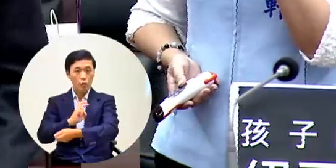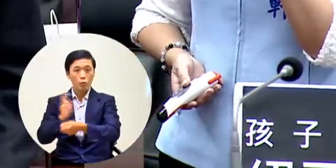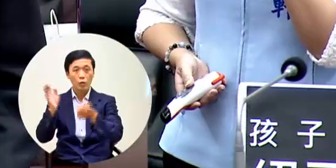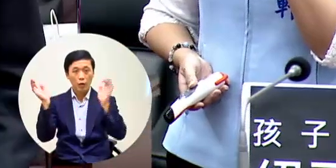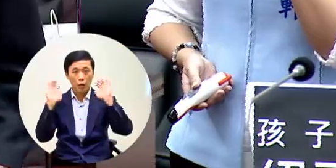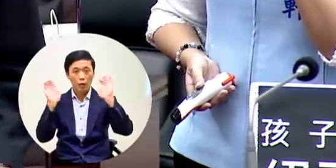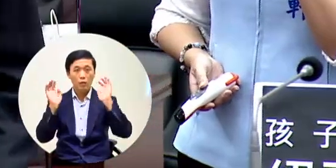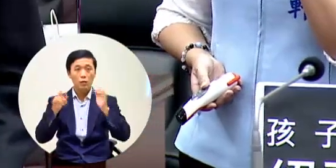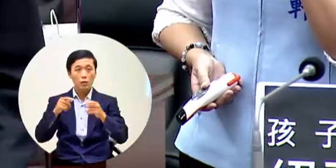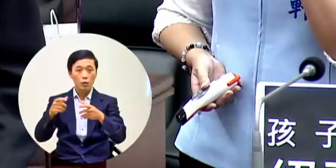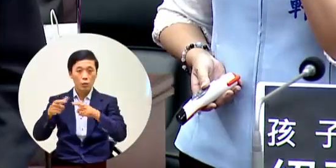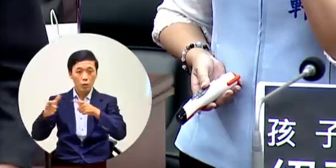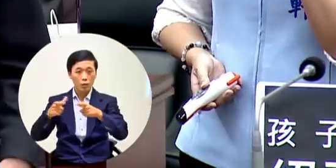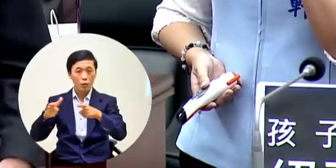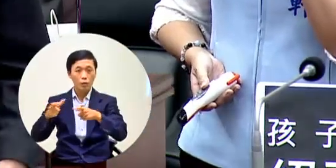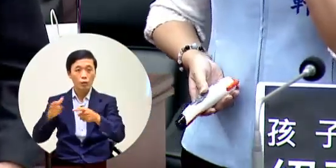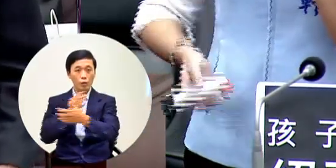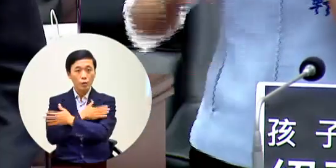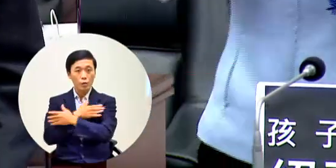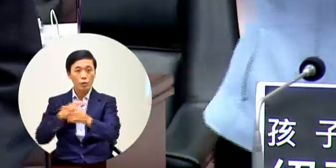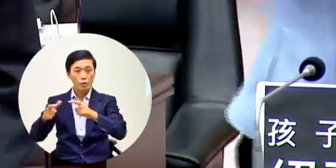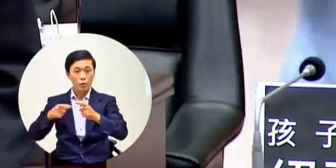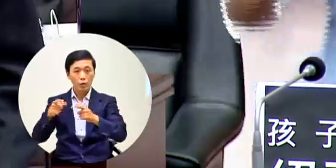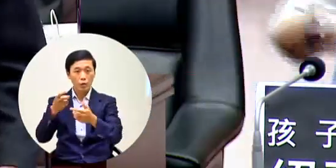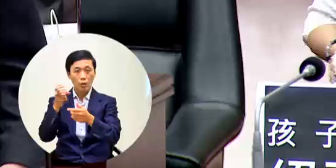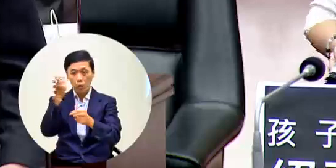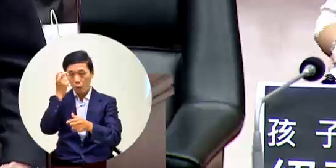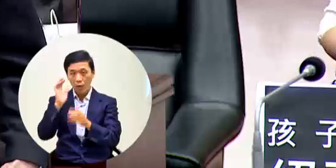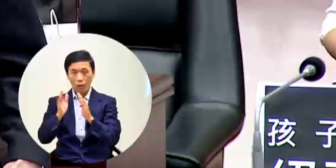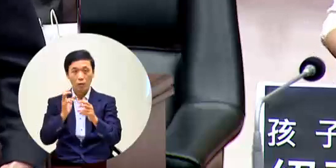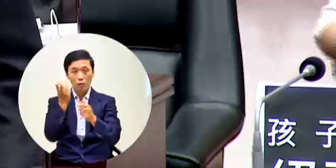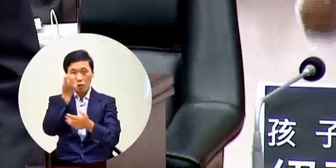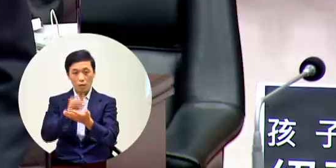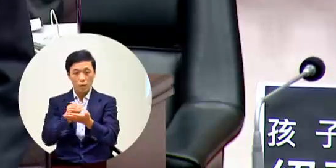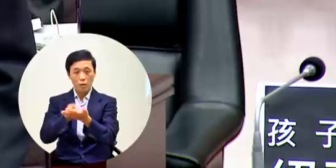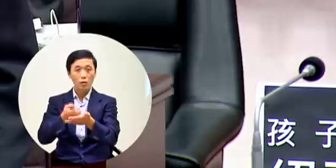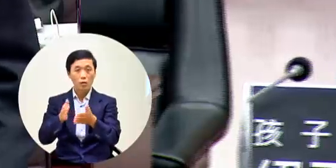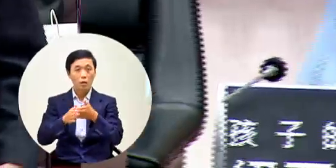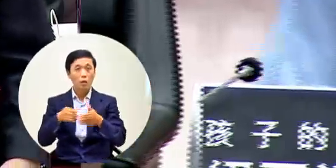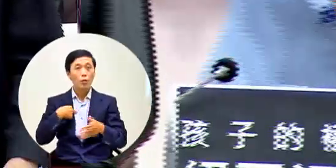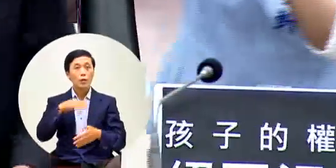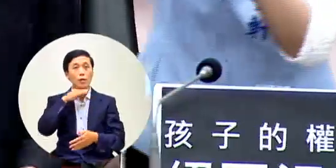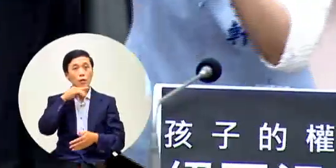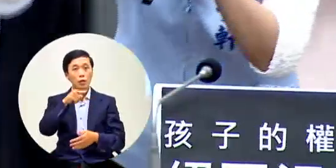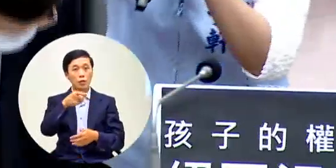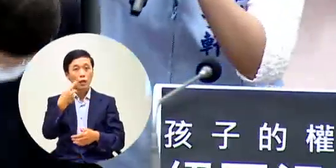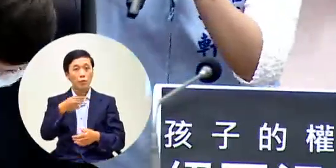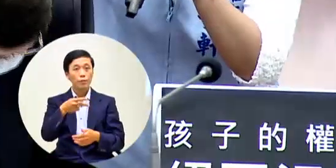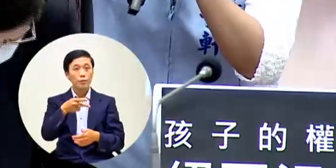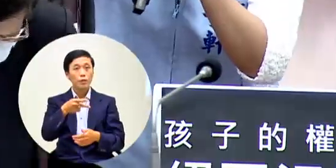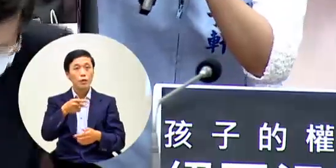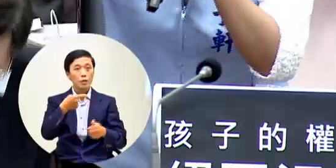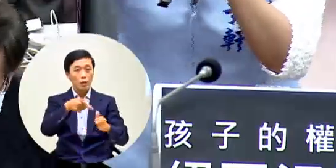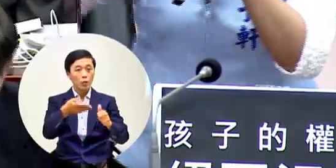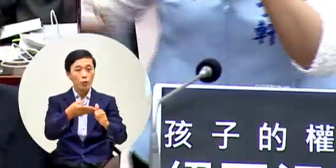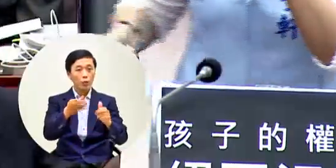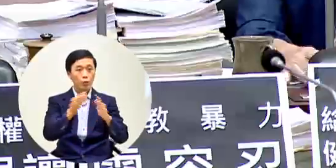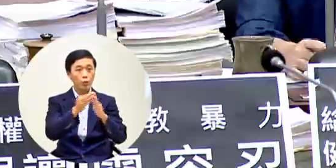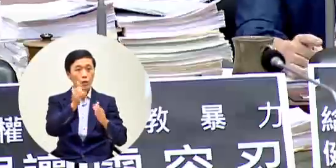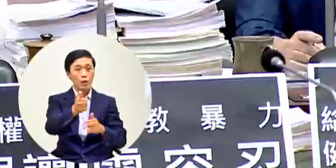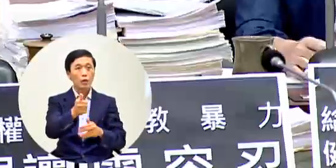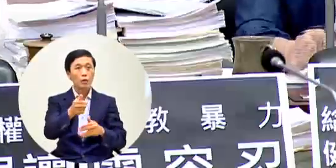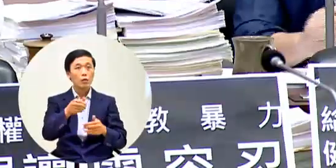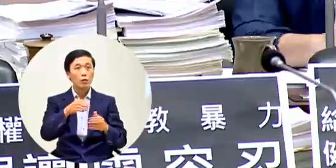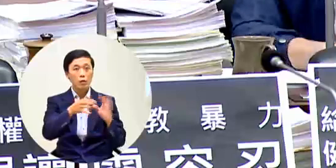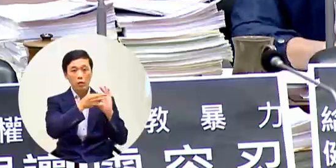要严格的去管理。 好，我等一下告诉你管理的疏失，好不好？市长，请坐。那局长，教育局长。因为连续两